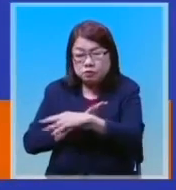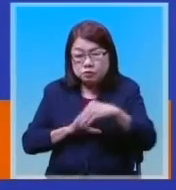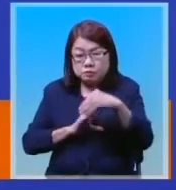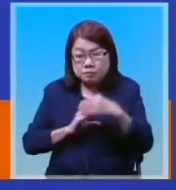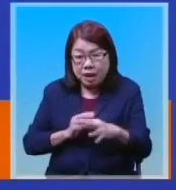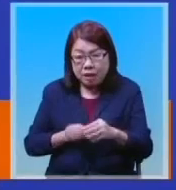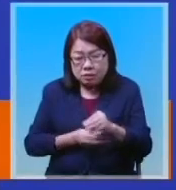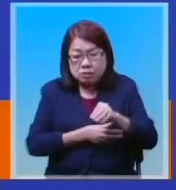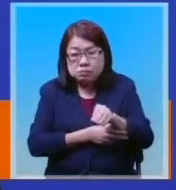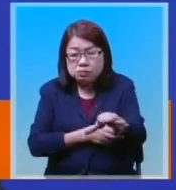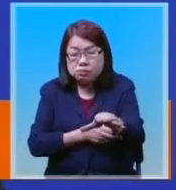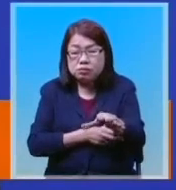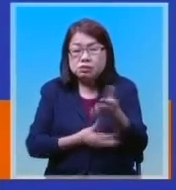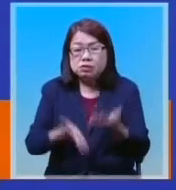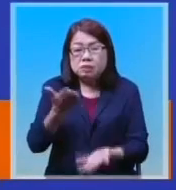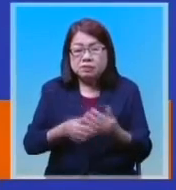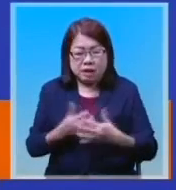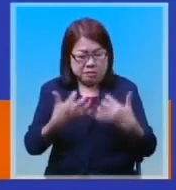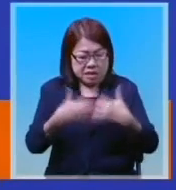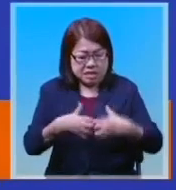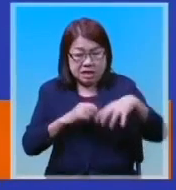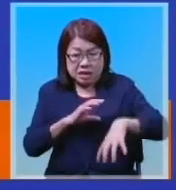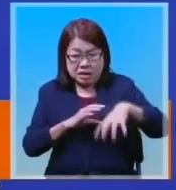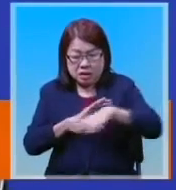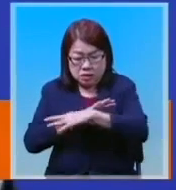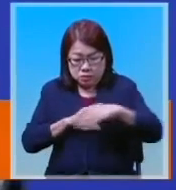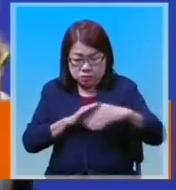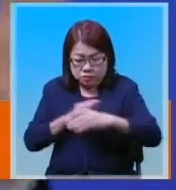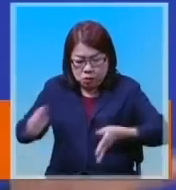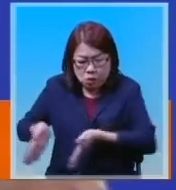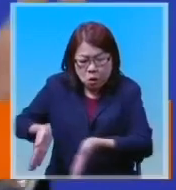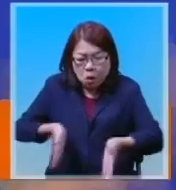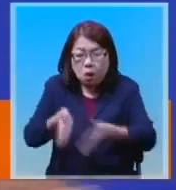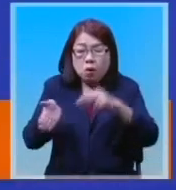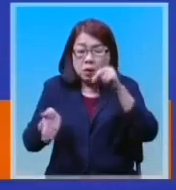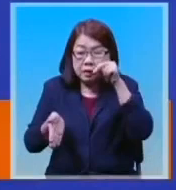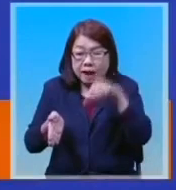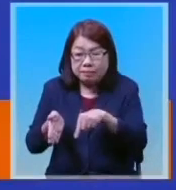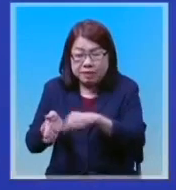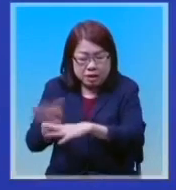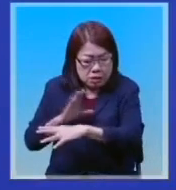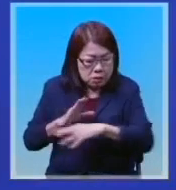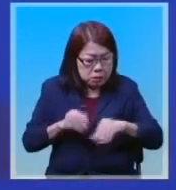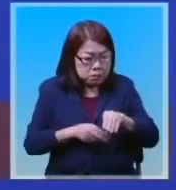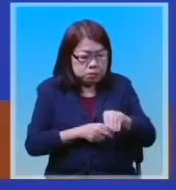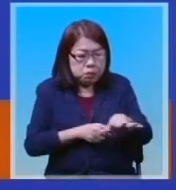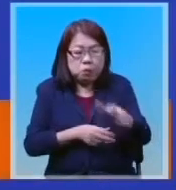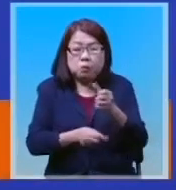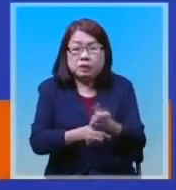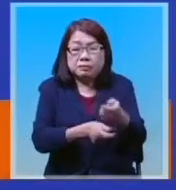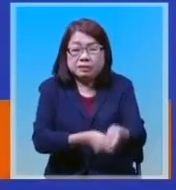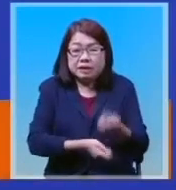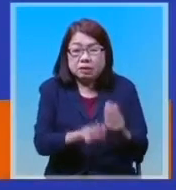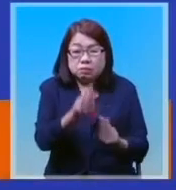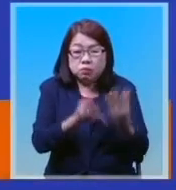ารสูบน้ำก็ดีที่จะสูบน้ำจากระบบชลประทานเอาไปใช้เพื่อการเกษตรอันนี้ต้องเพิ่มความเข้